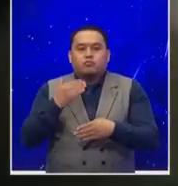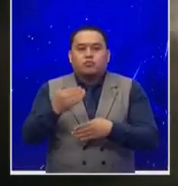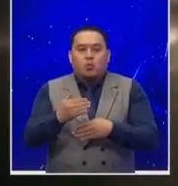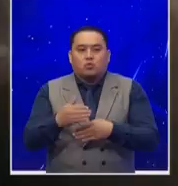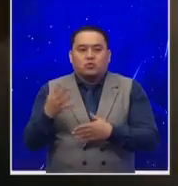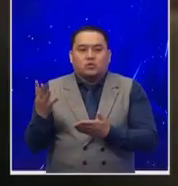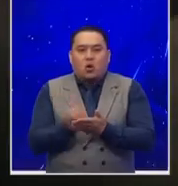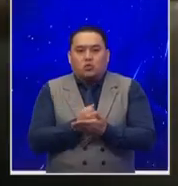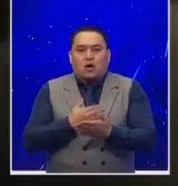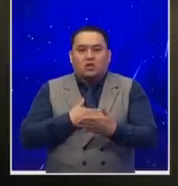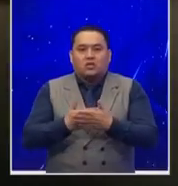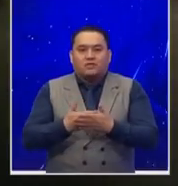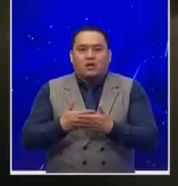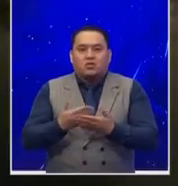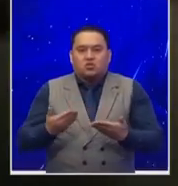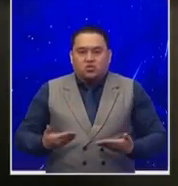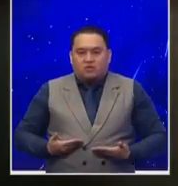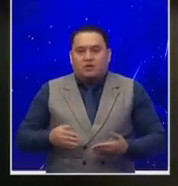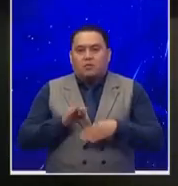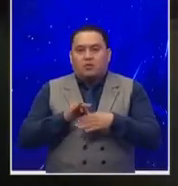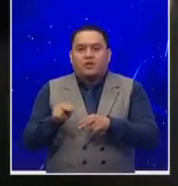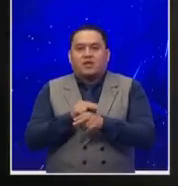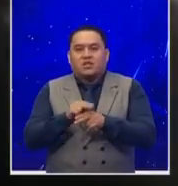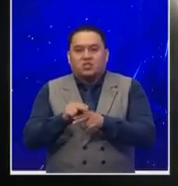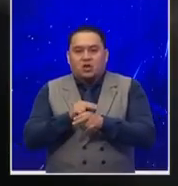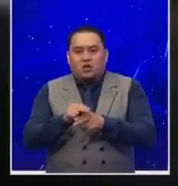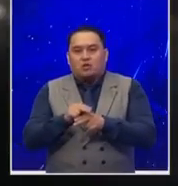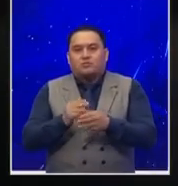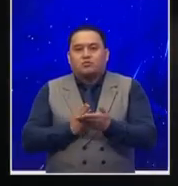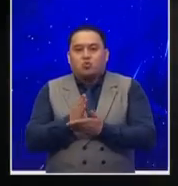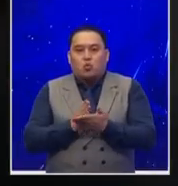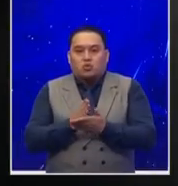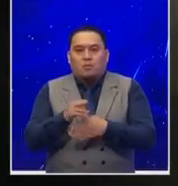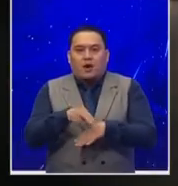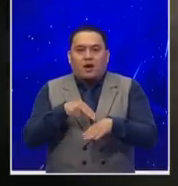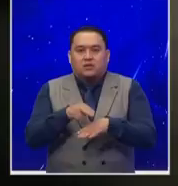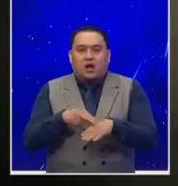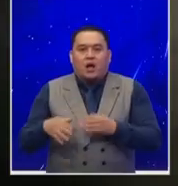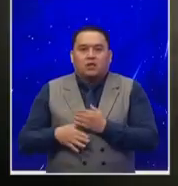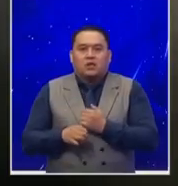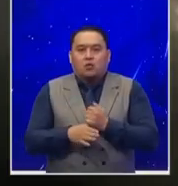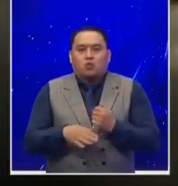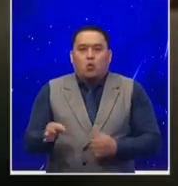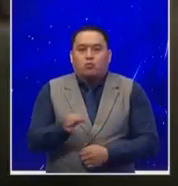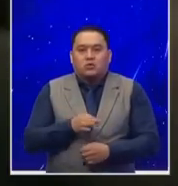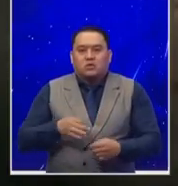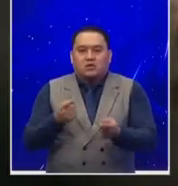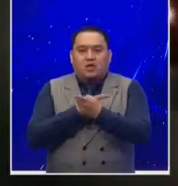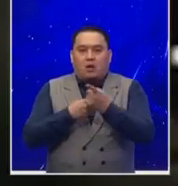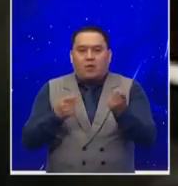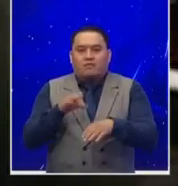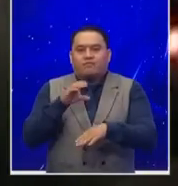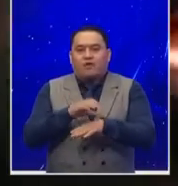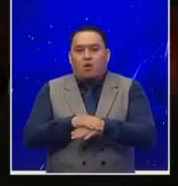четвероногого нашли волонтеры. Он жив и сейчас проходит лечение. В пресс-службе департамента полиции Атырауской области сообщили, что по